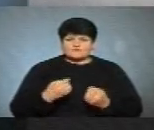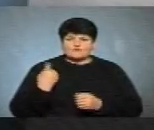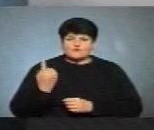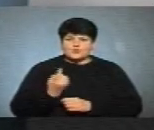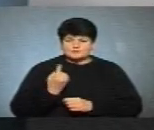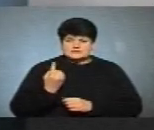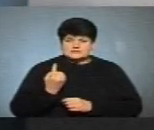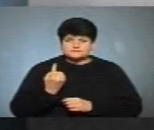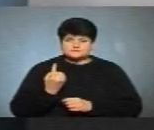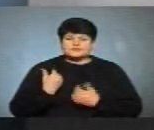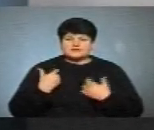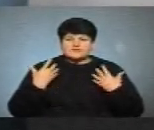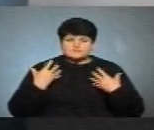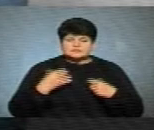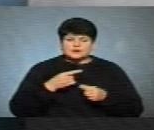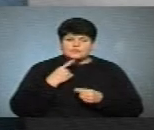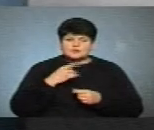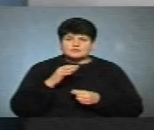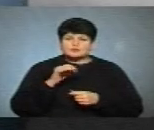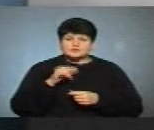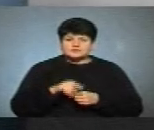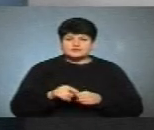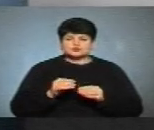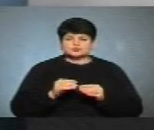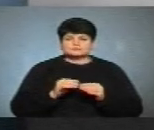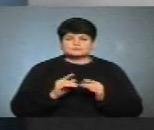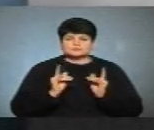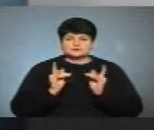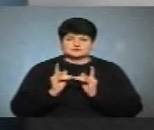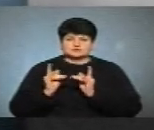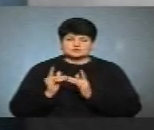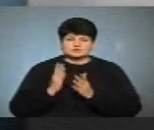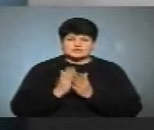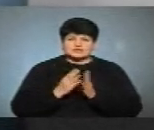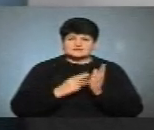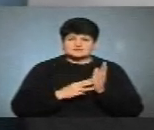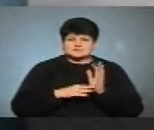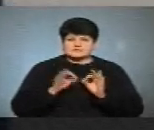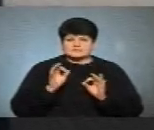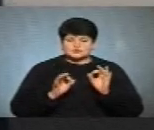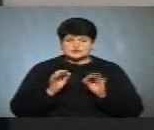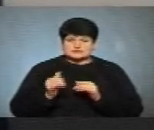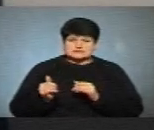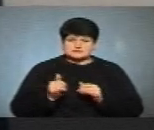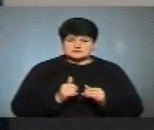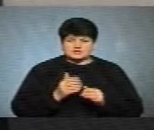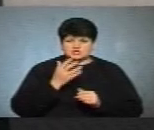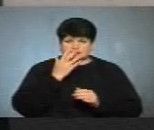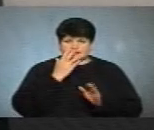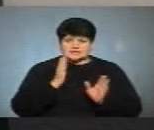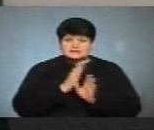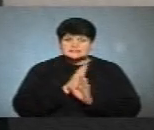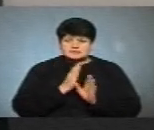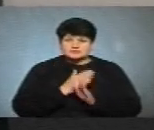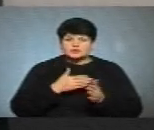області, я вже говорила про те, що розгорнутих ліжок є 80% забезпечення киснем. То